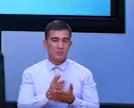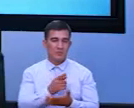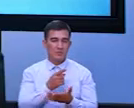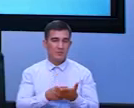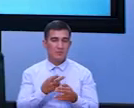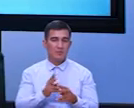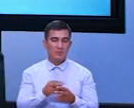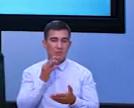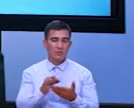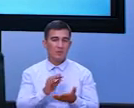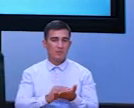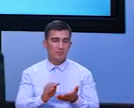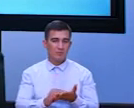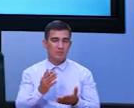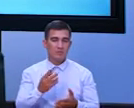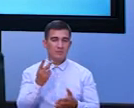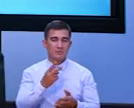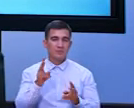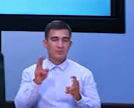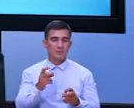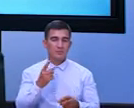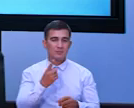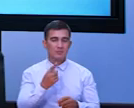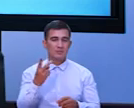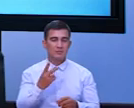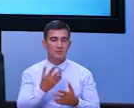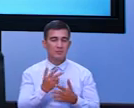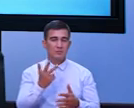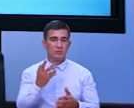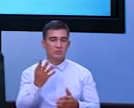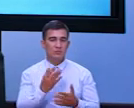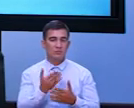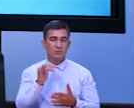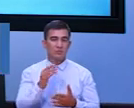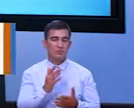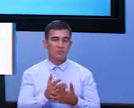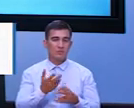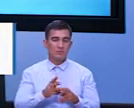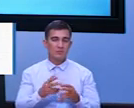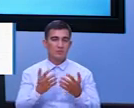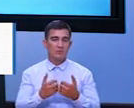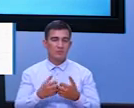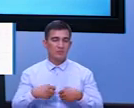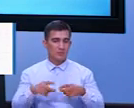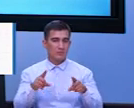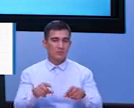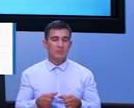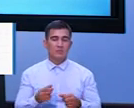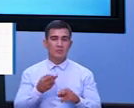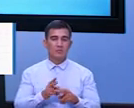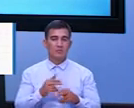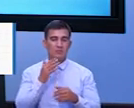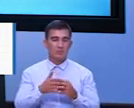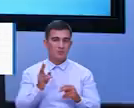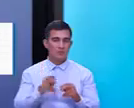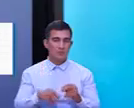hamda 2-mashqning 1-3 hamda 4 masalalarini yeching. Shuning bilan bugungi darsimiz o'z